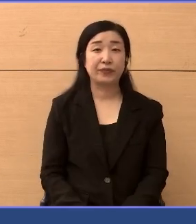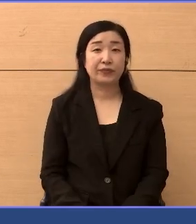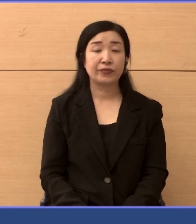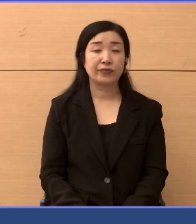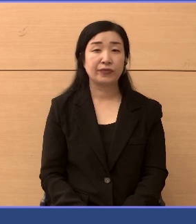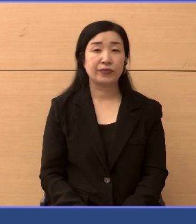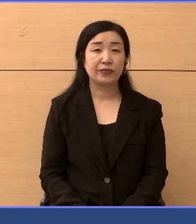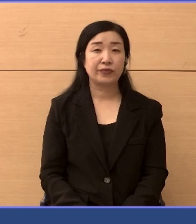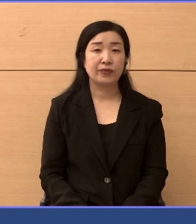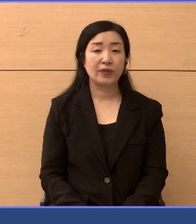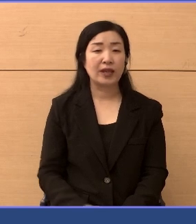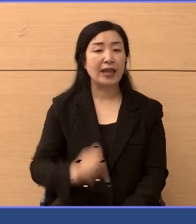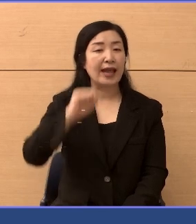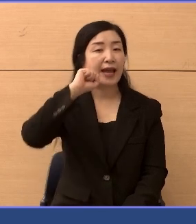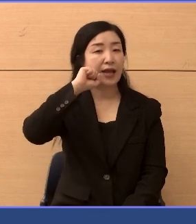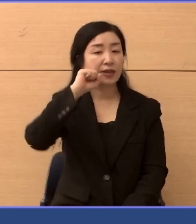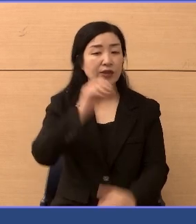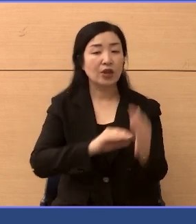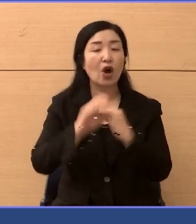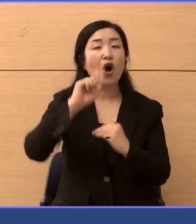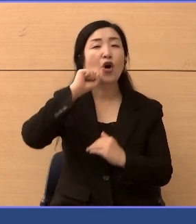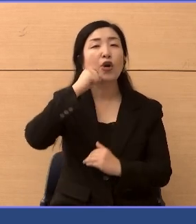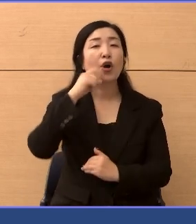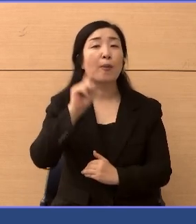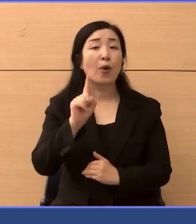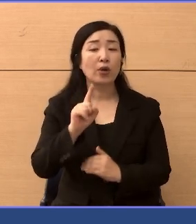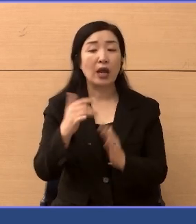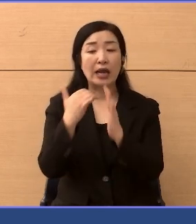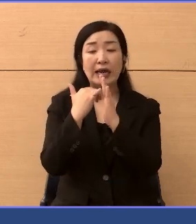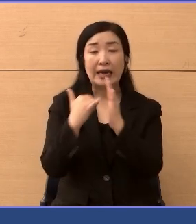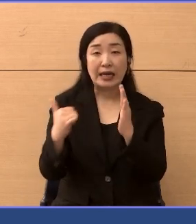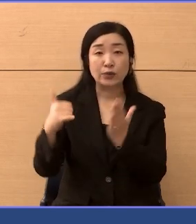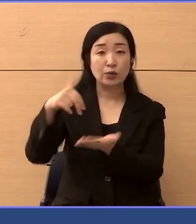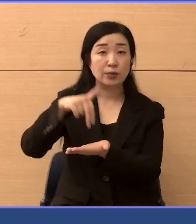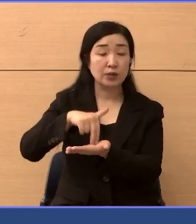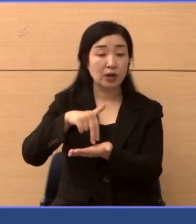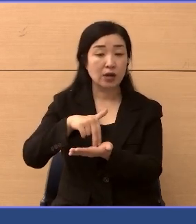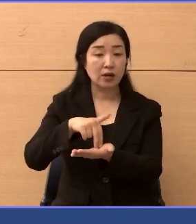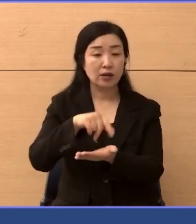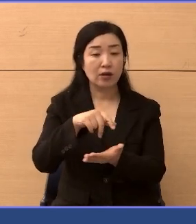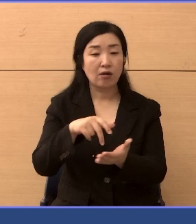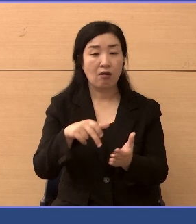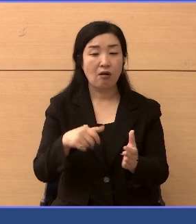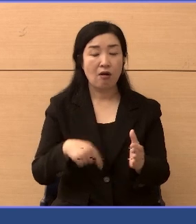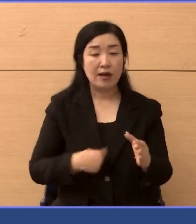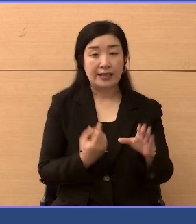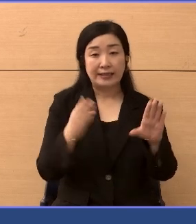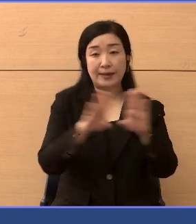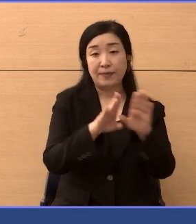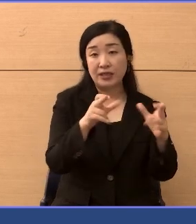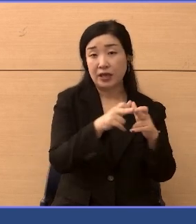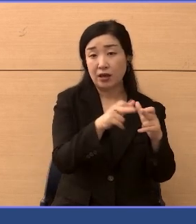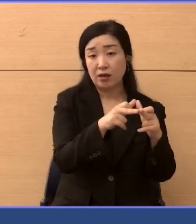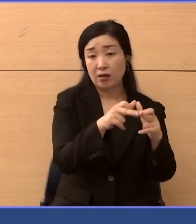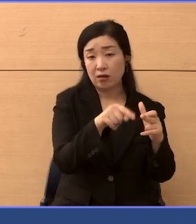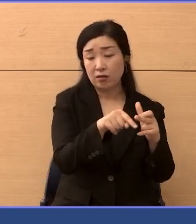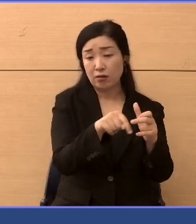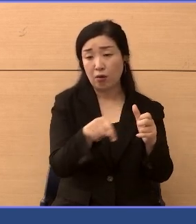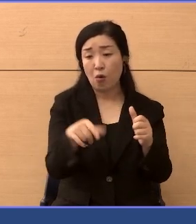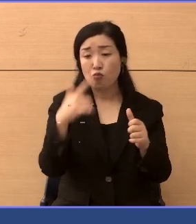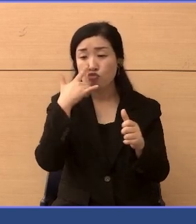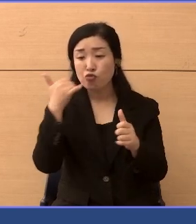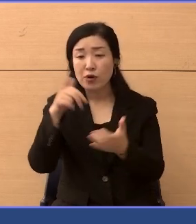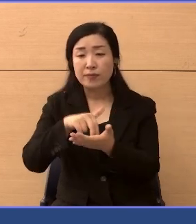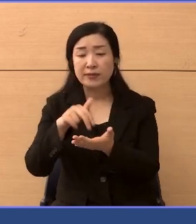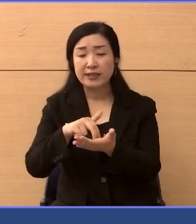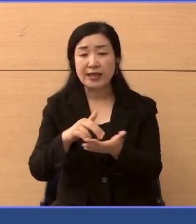여기에 One of the 더해서 조금 parents 더 or both 어려운 of the 점이라고 parents may have 한다면은 died. 이 가족 And of 차원에서 course, 이 typically 하나의 부모가 developing 이혼이나 siblings 사망을 했을 leave 수도 home